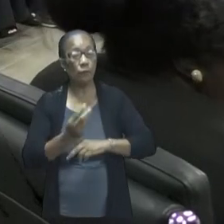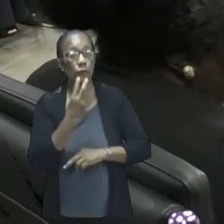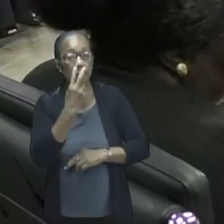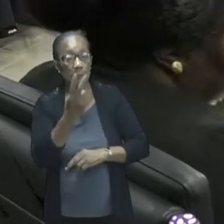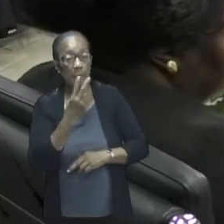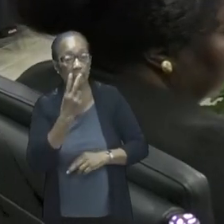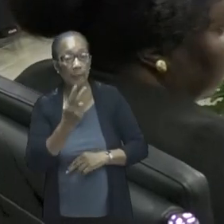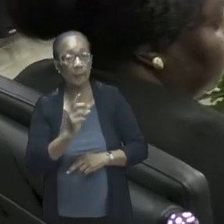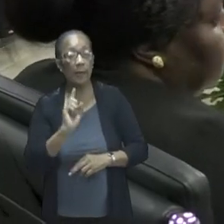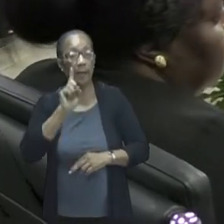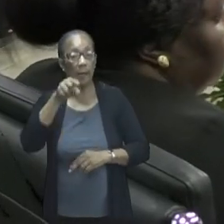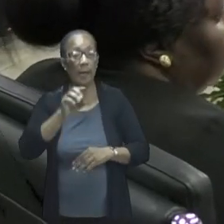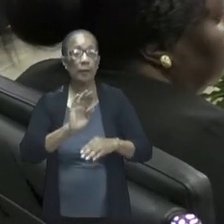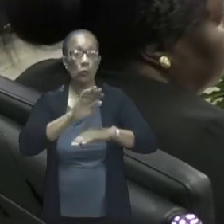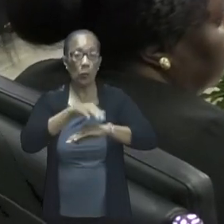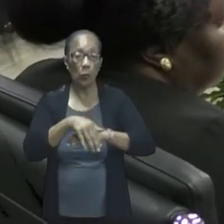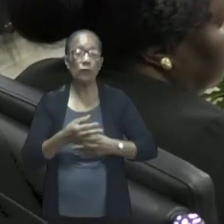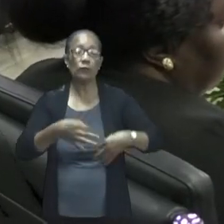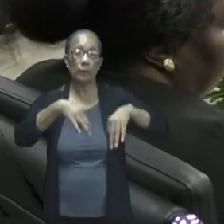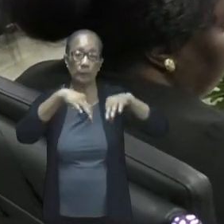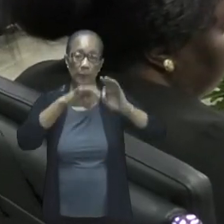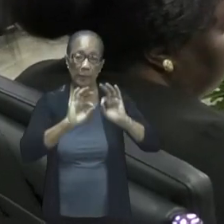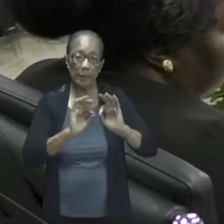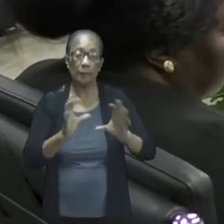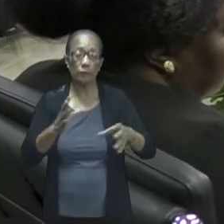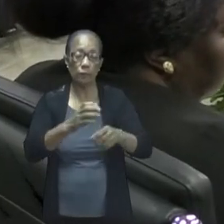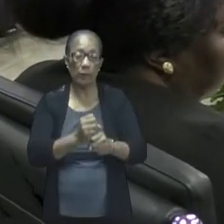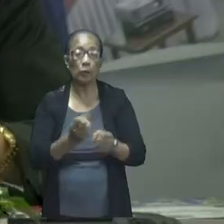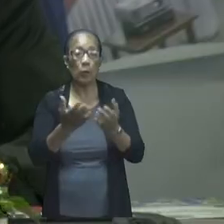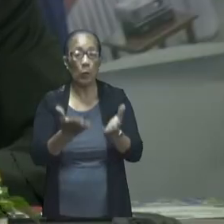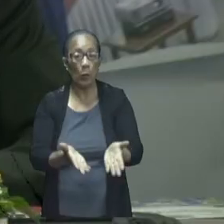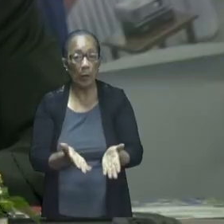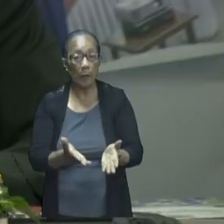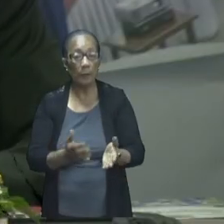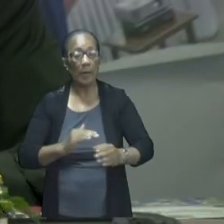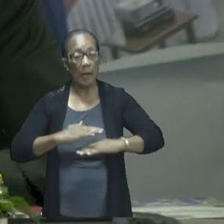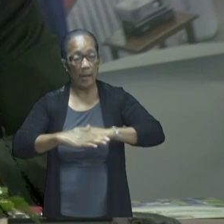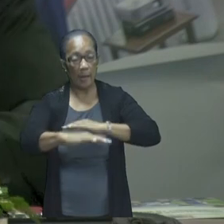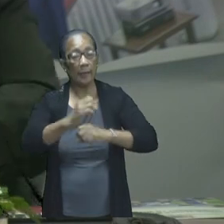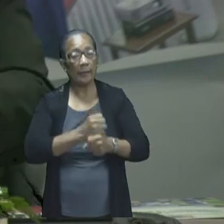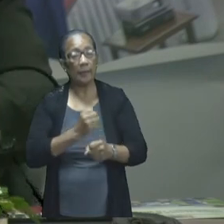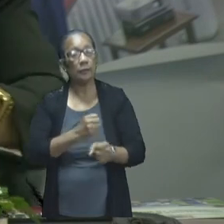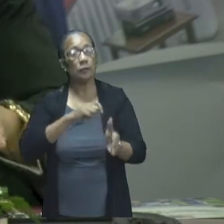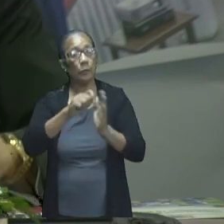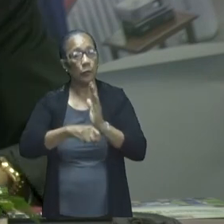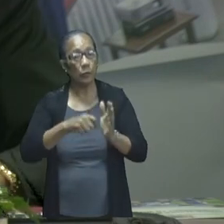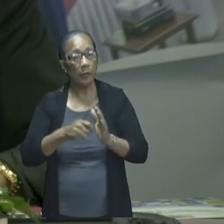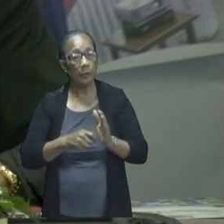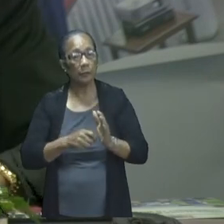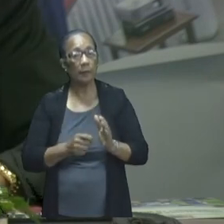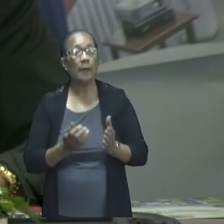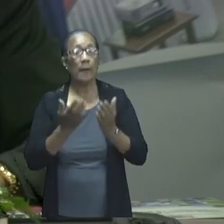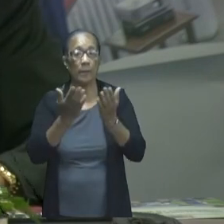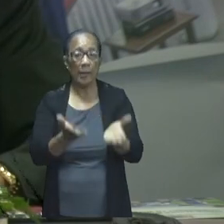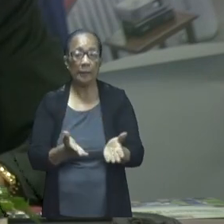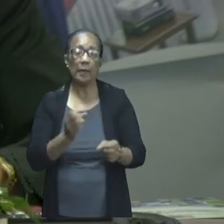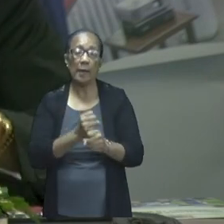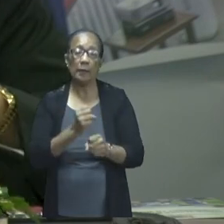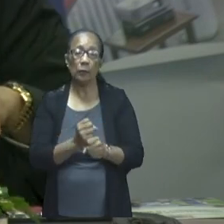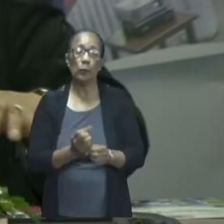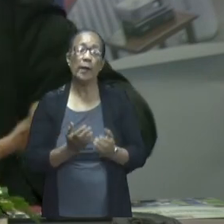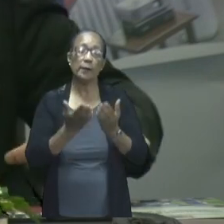hebben met hoe verbeteren van de dienstverlening agrarische projecten projecten die bijdragen aan de werkgelegenheid